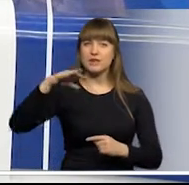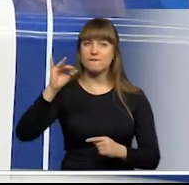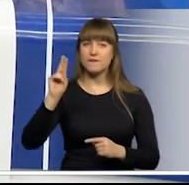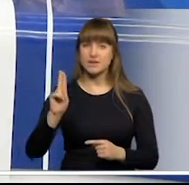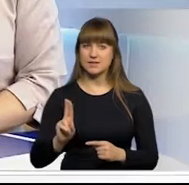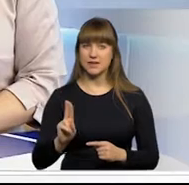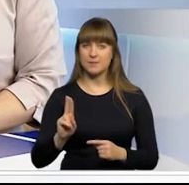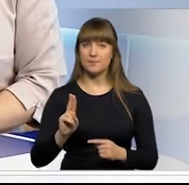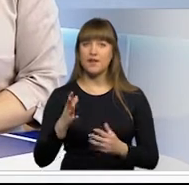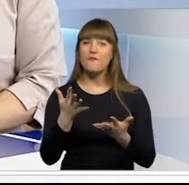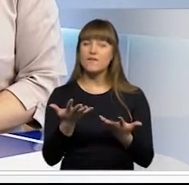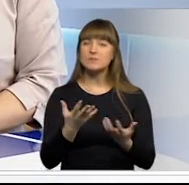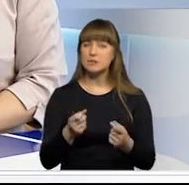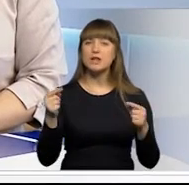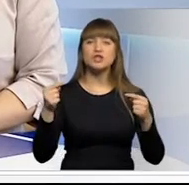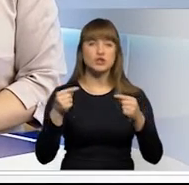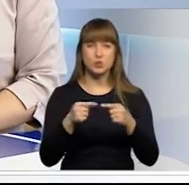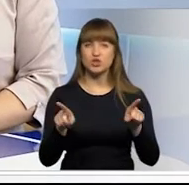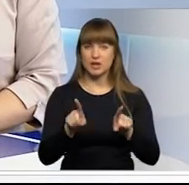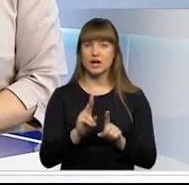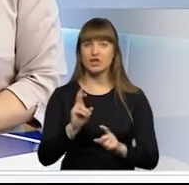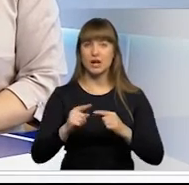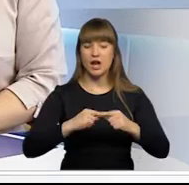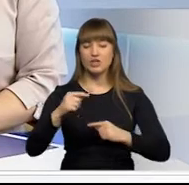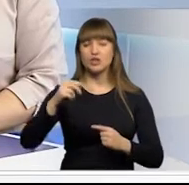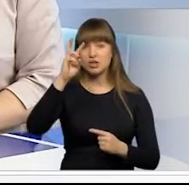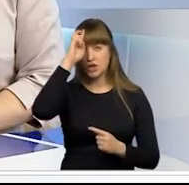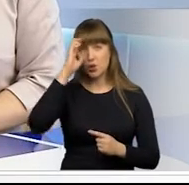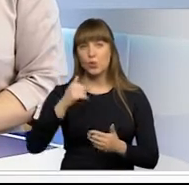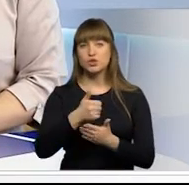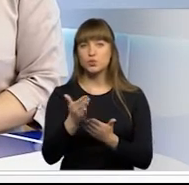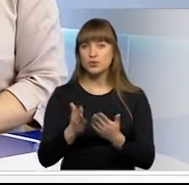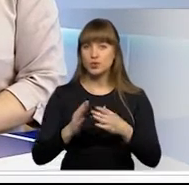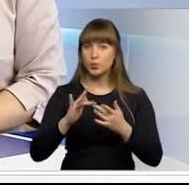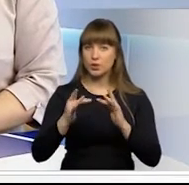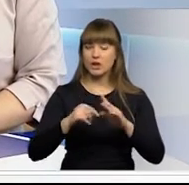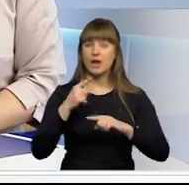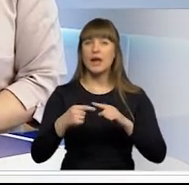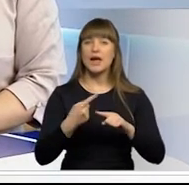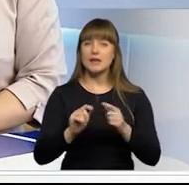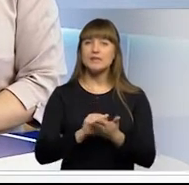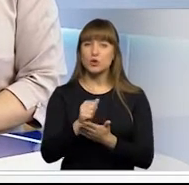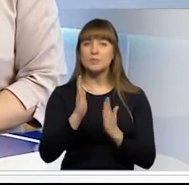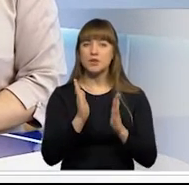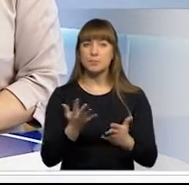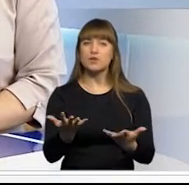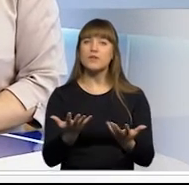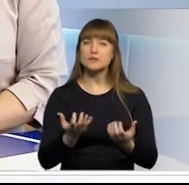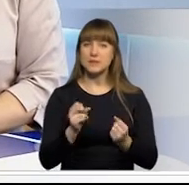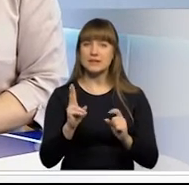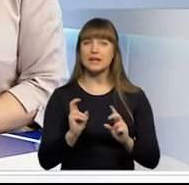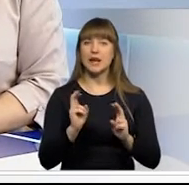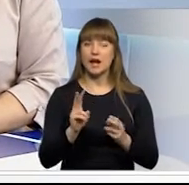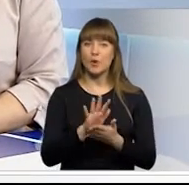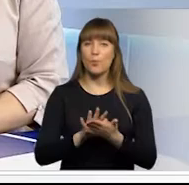портал госуслуг, то есть эти документы будут восприняты как поданы в электронном виде. Поэтому мамочкам, может быть, даже